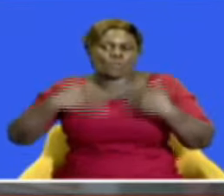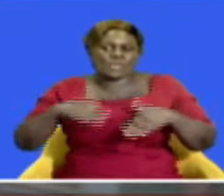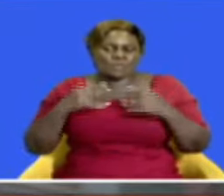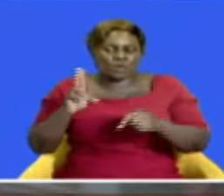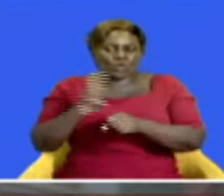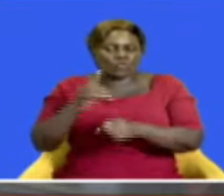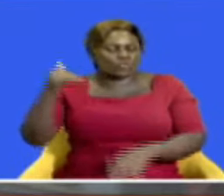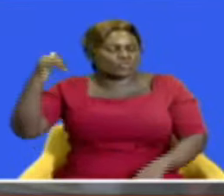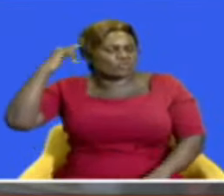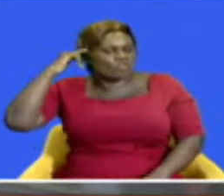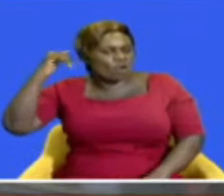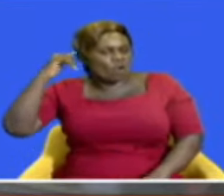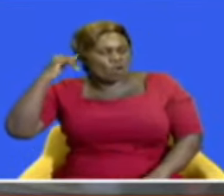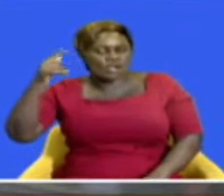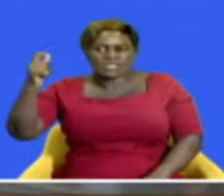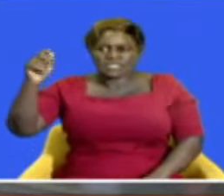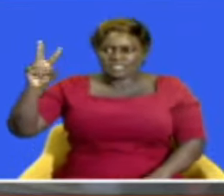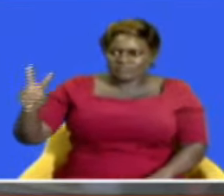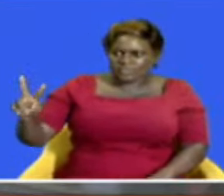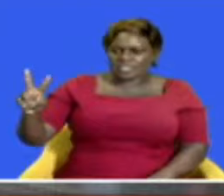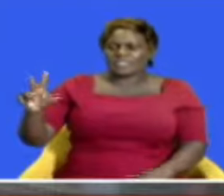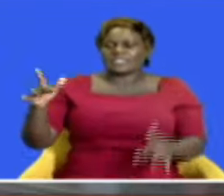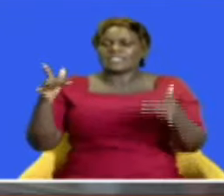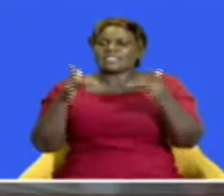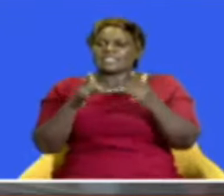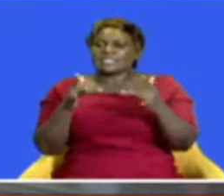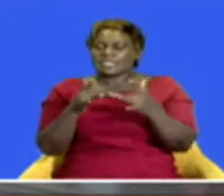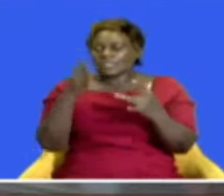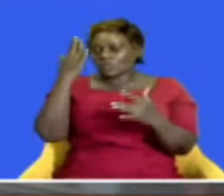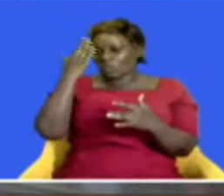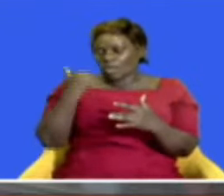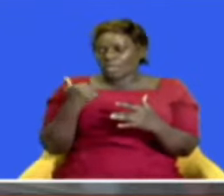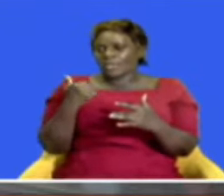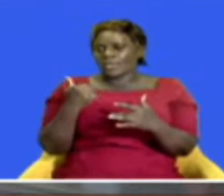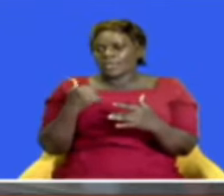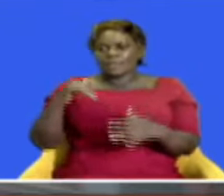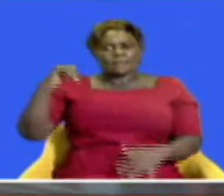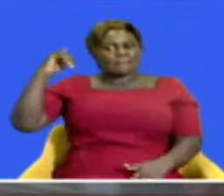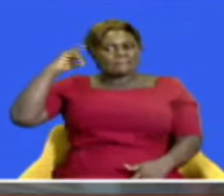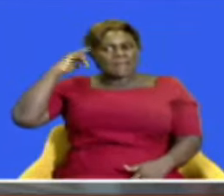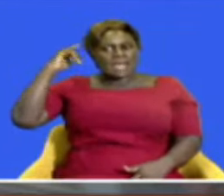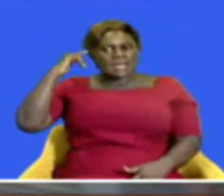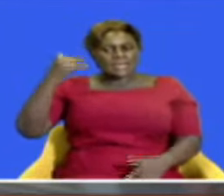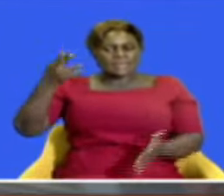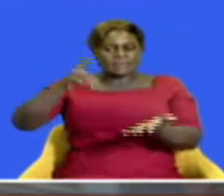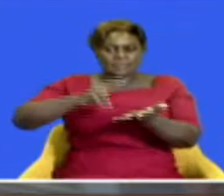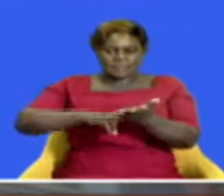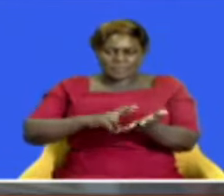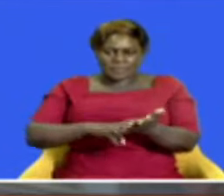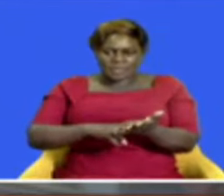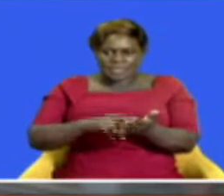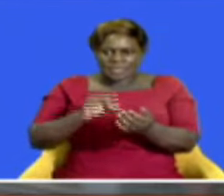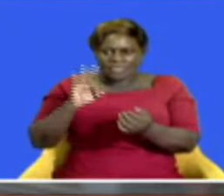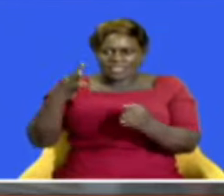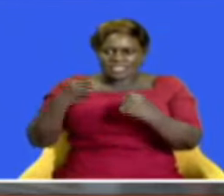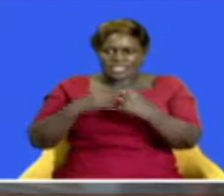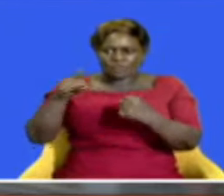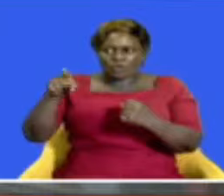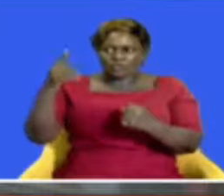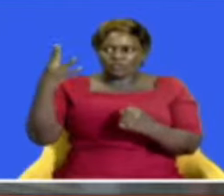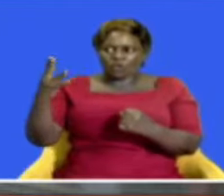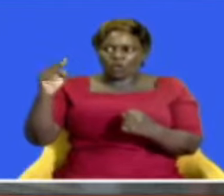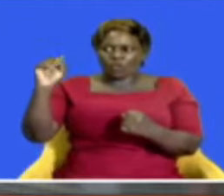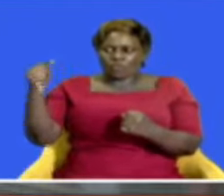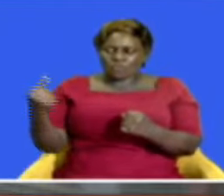wanatumia simu, wanatumia rununu, wanatumia mitandao. Kwa sababu, kwa zile mobile money subscriptions, ilikuwa 38.4 million